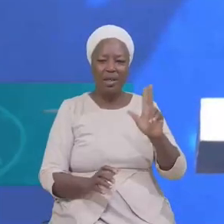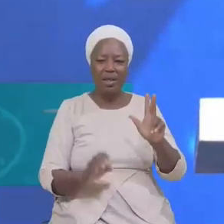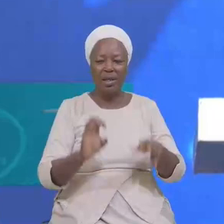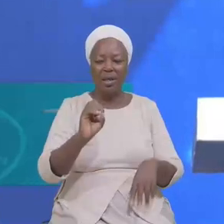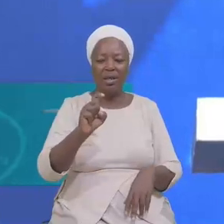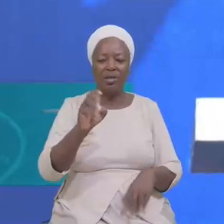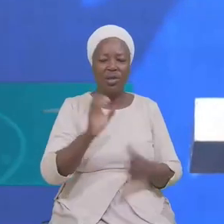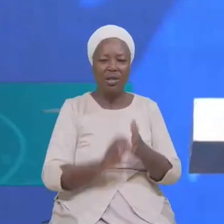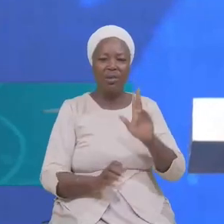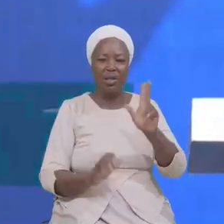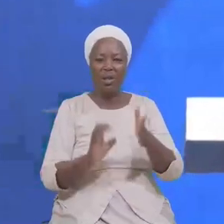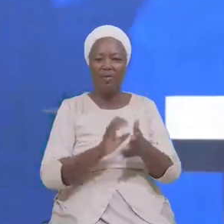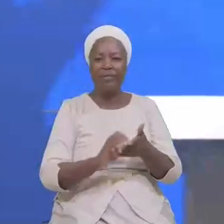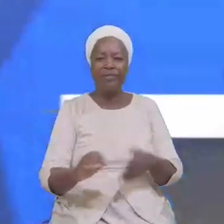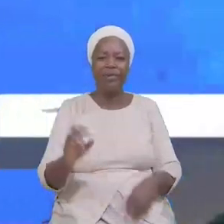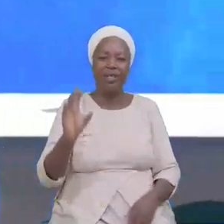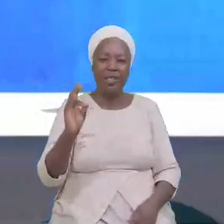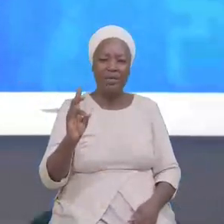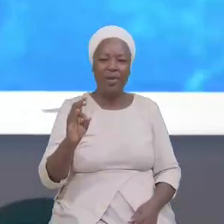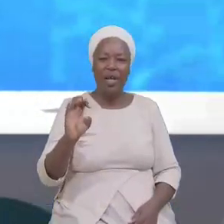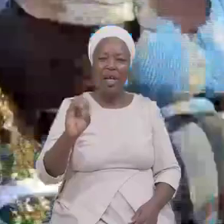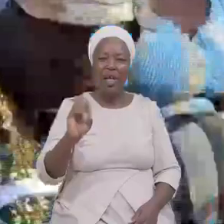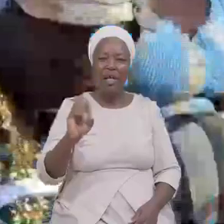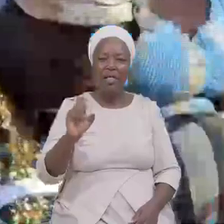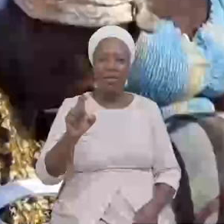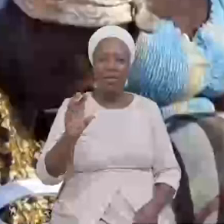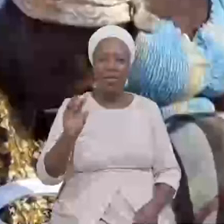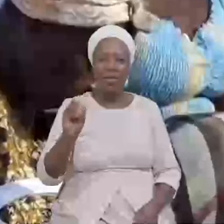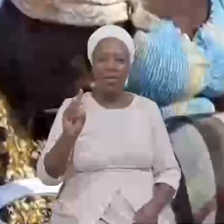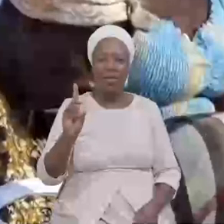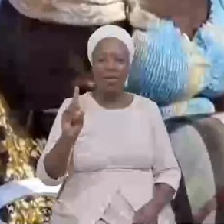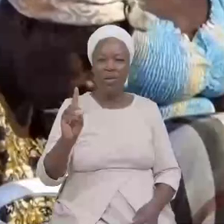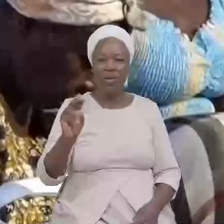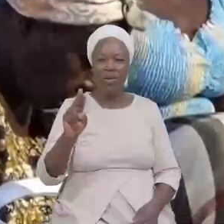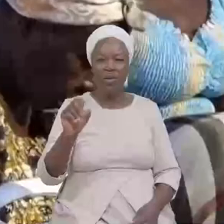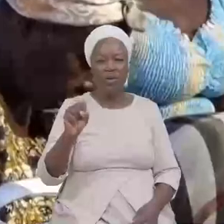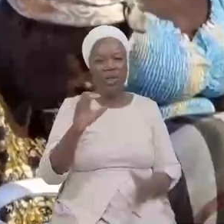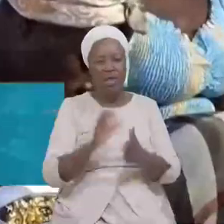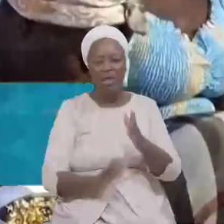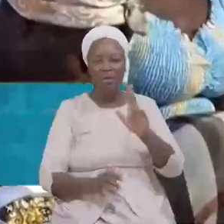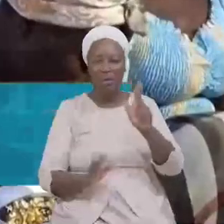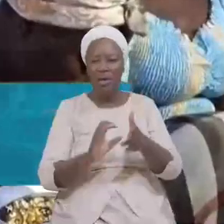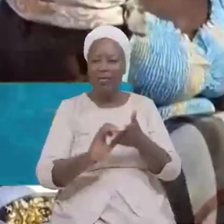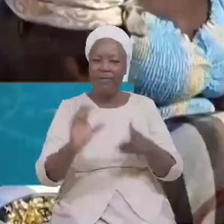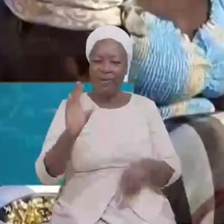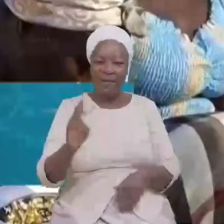En Exode 3, verset 7. Exode 3, verset 7.